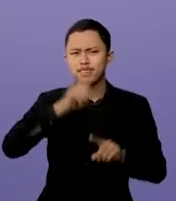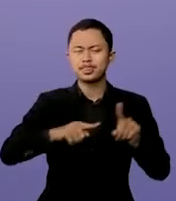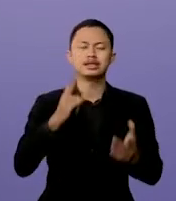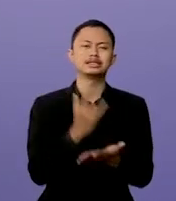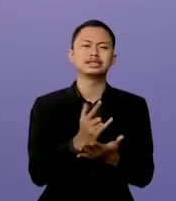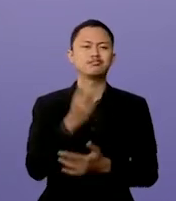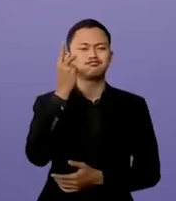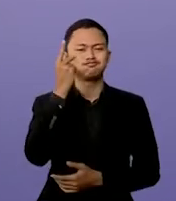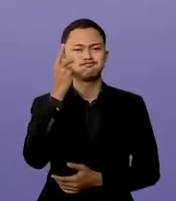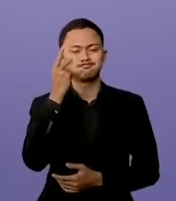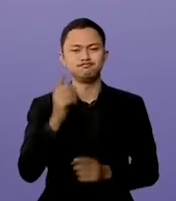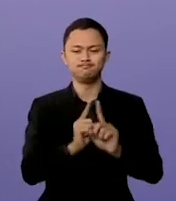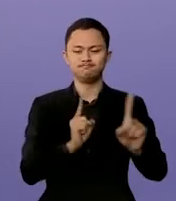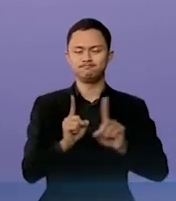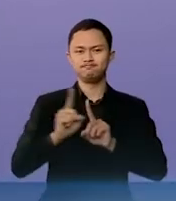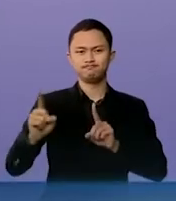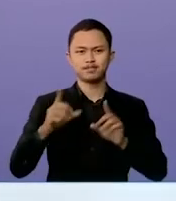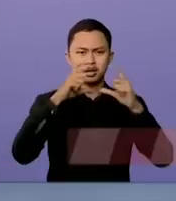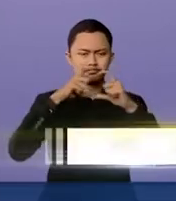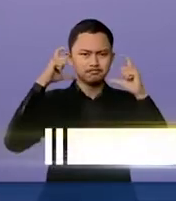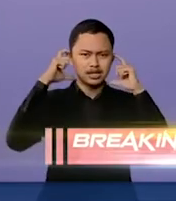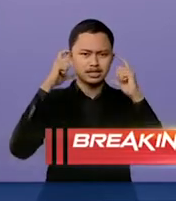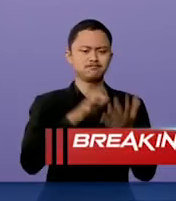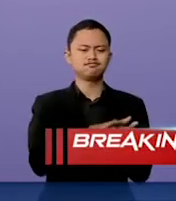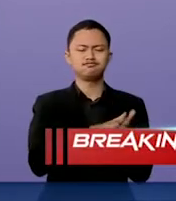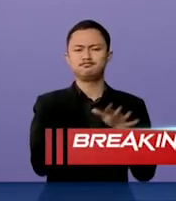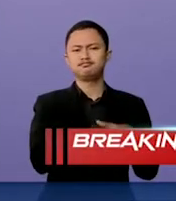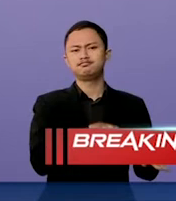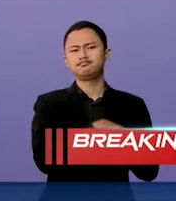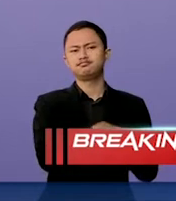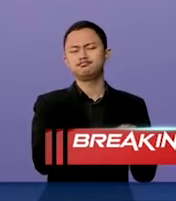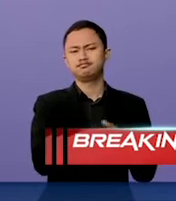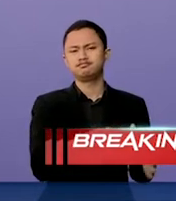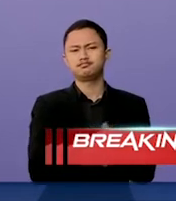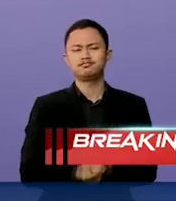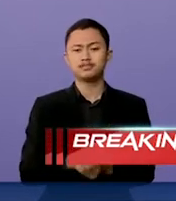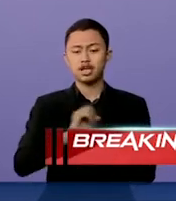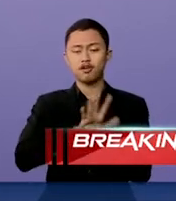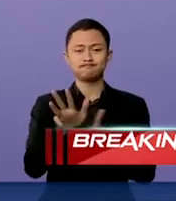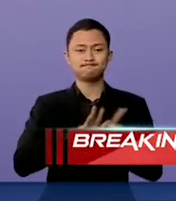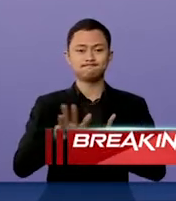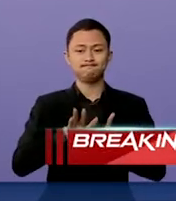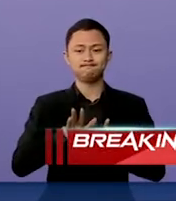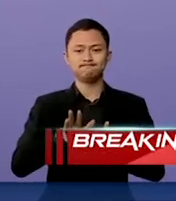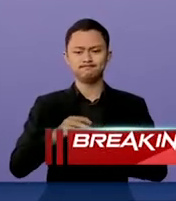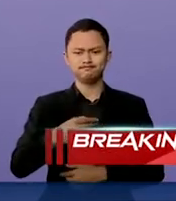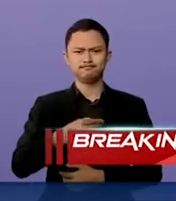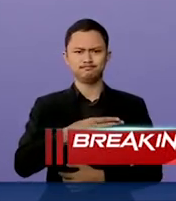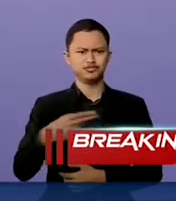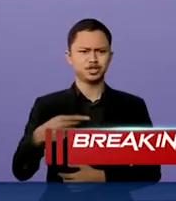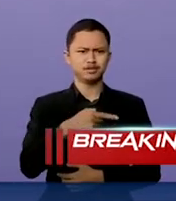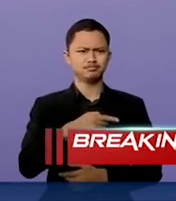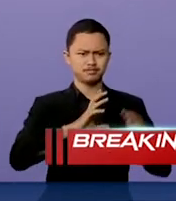pakai masker dan cuci tangan dengan sabun situasi konflik 19 di tingkat Global maupun nasional masih belum reda